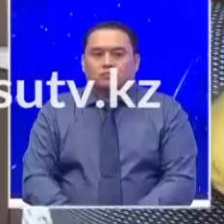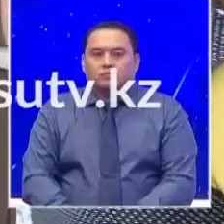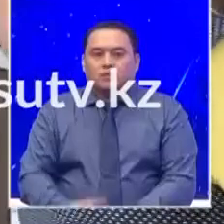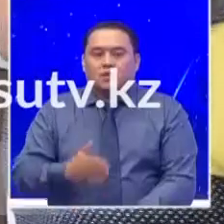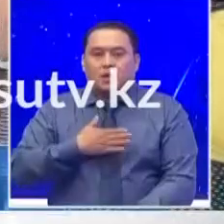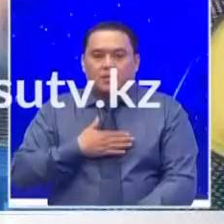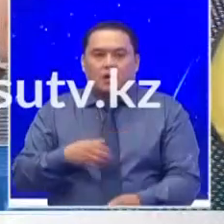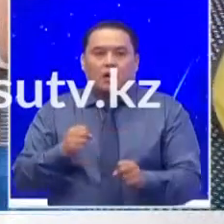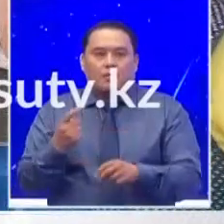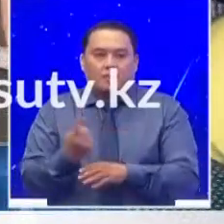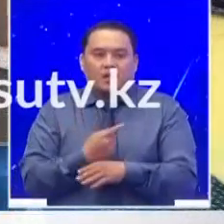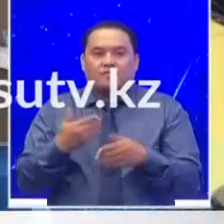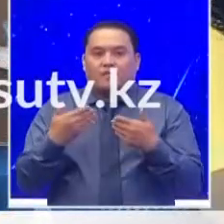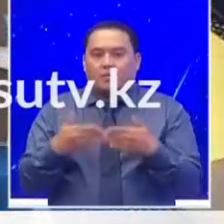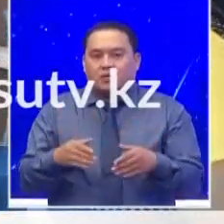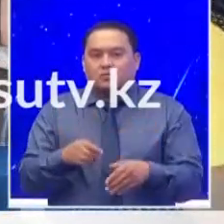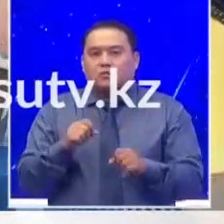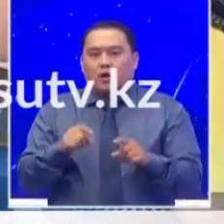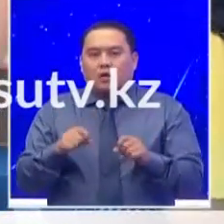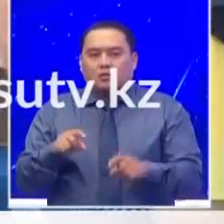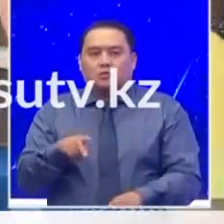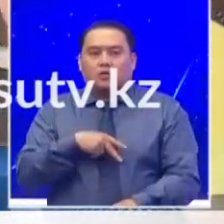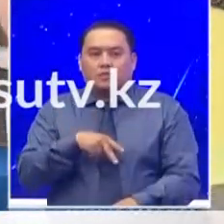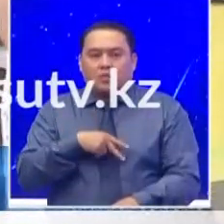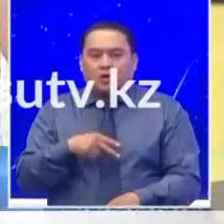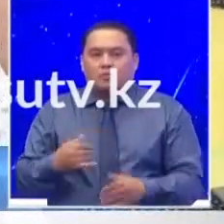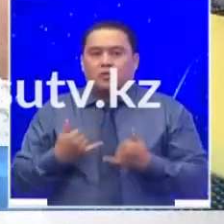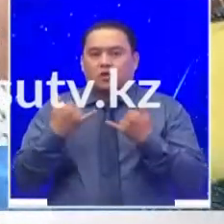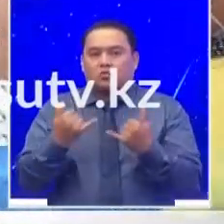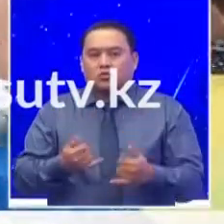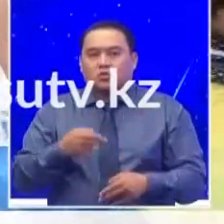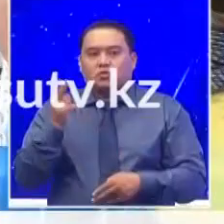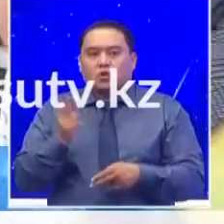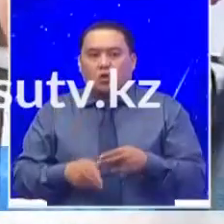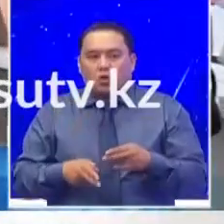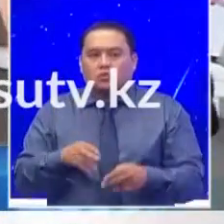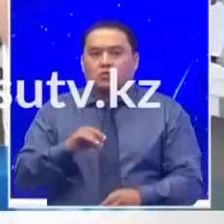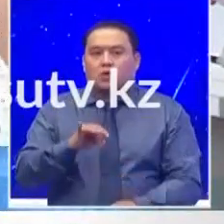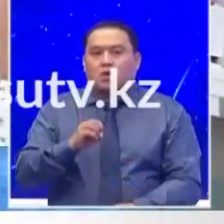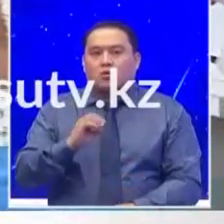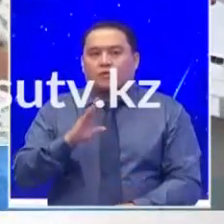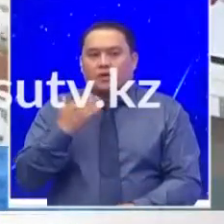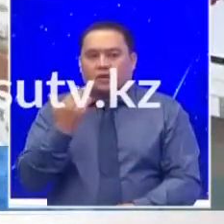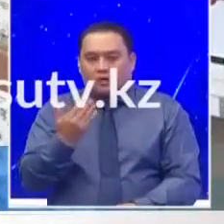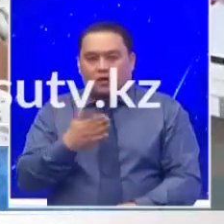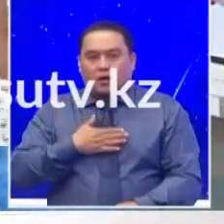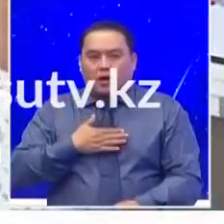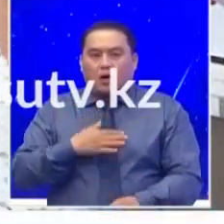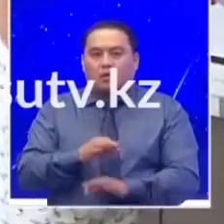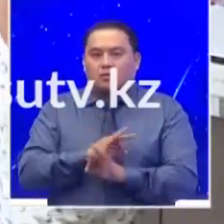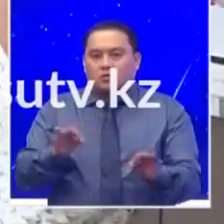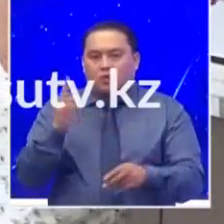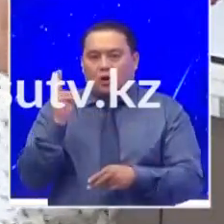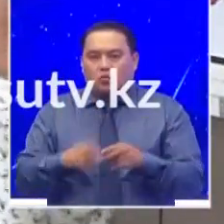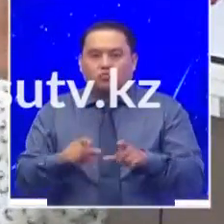Для меня, как для первого выпускника обладателя Алтынбельги, большая честь оканчивать школу имени Барлыбека Сыртанова. В том, что я с отличием